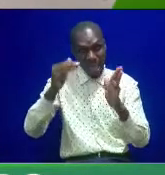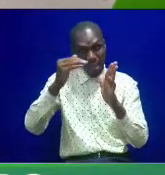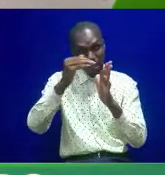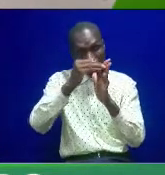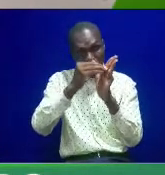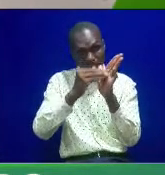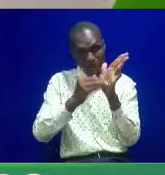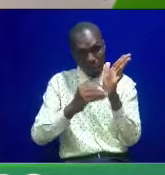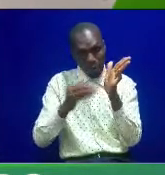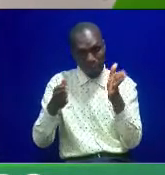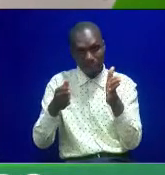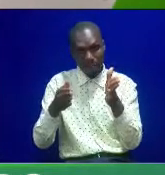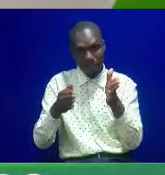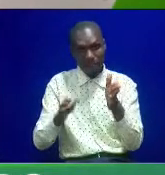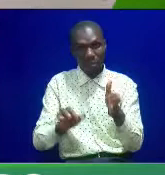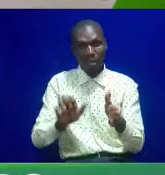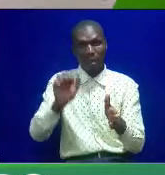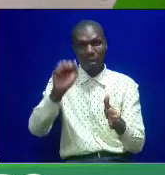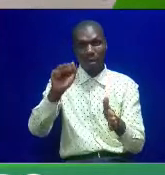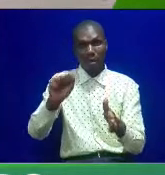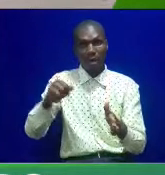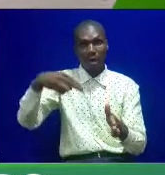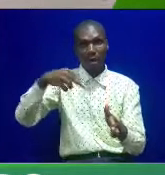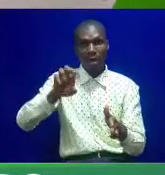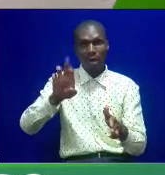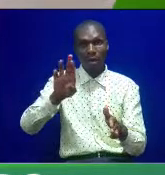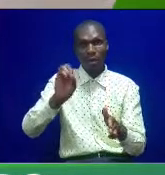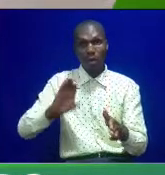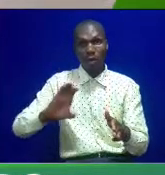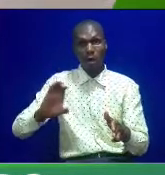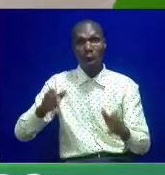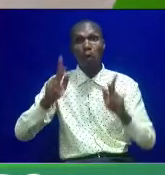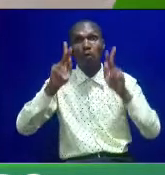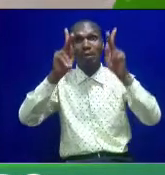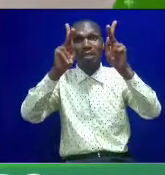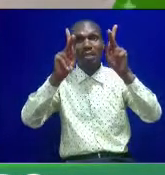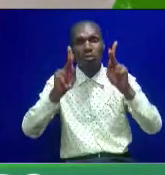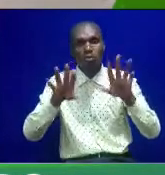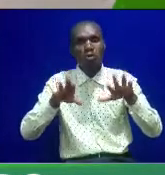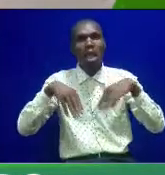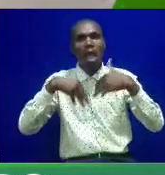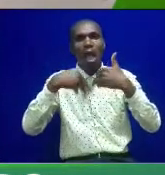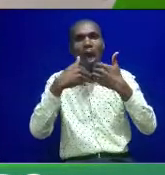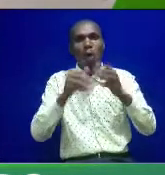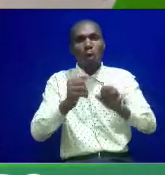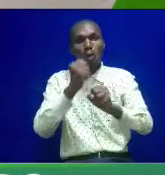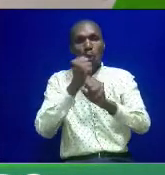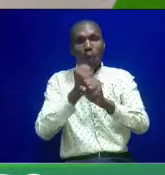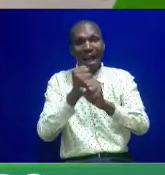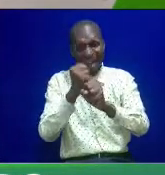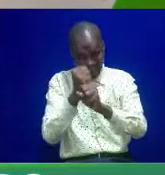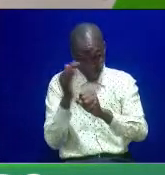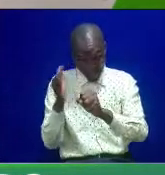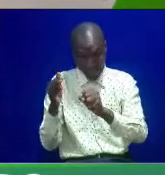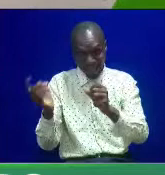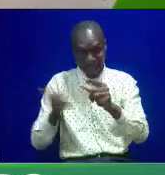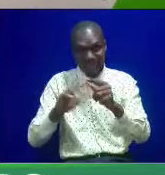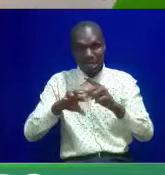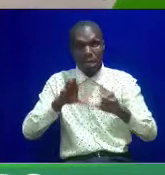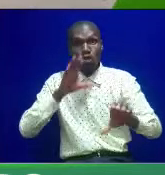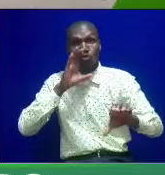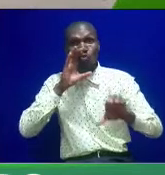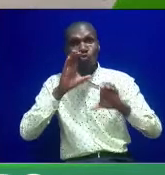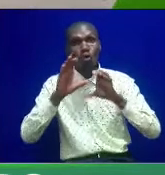a sensemo ya here kutoka se county ya Kisumu ane encherobo korebura chukurwe guwa ase nchera yekerero kaukona kuruwa